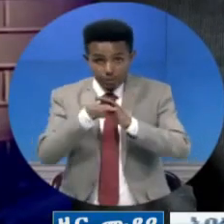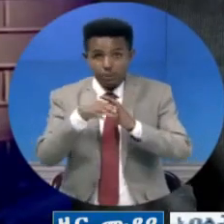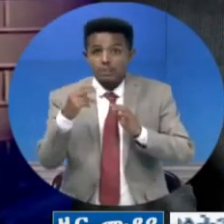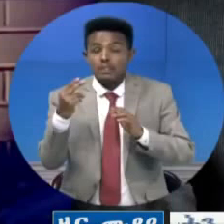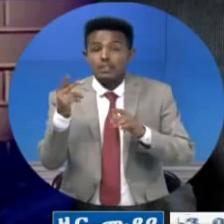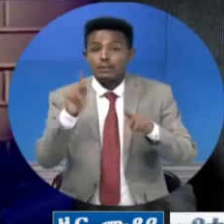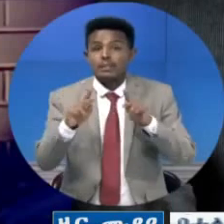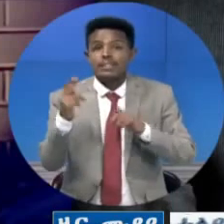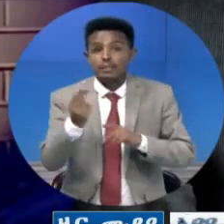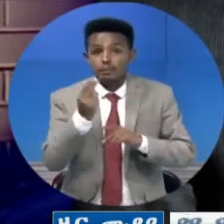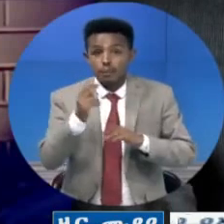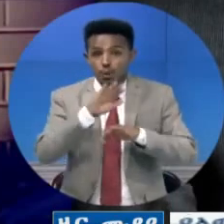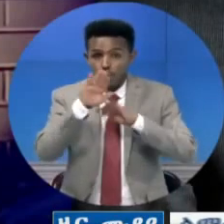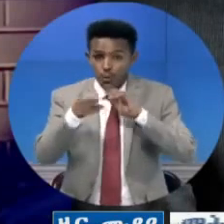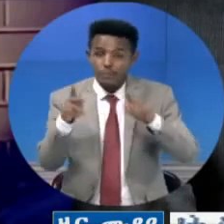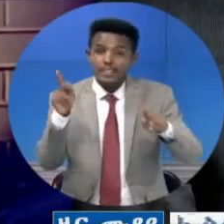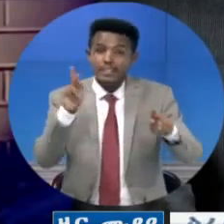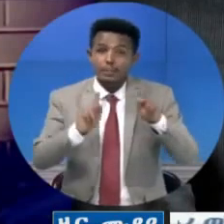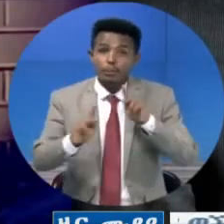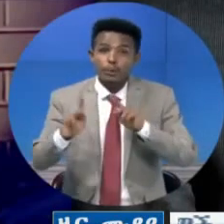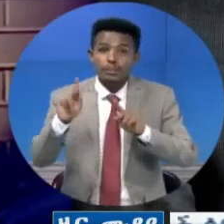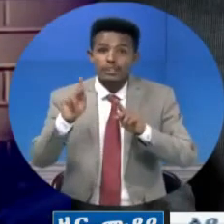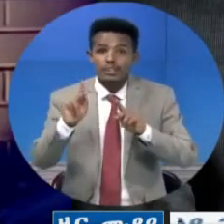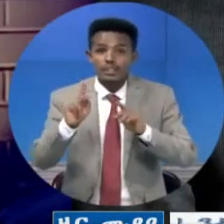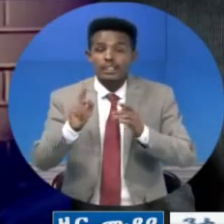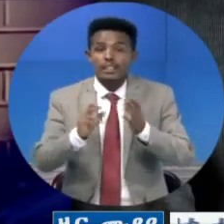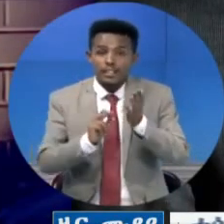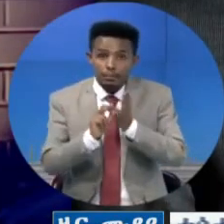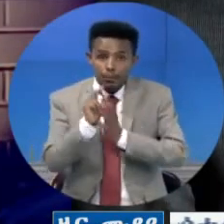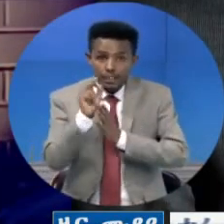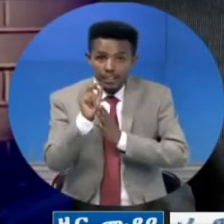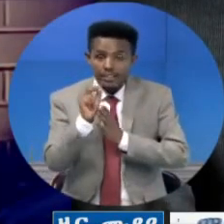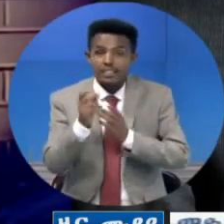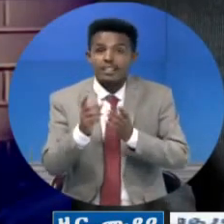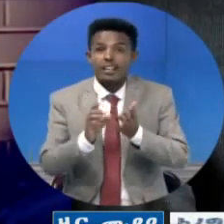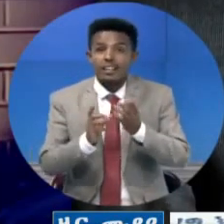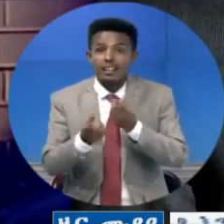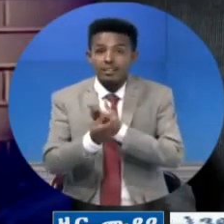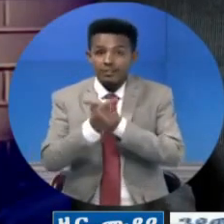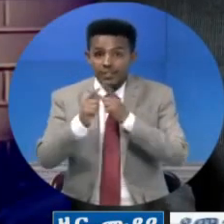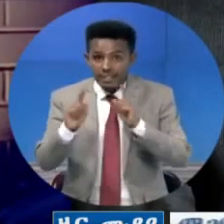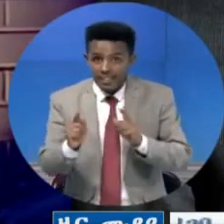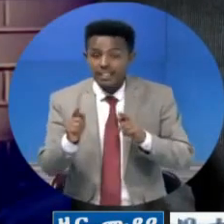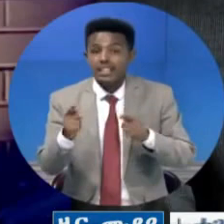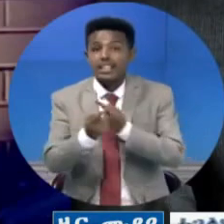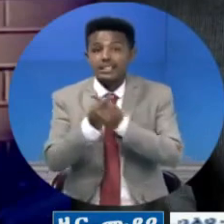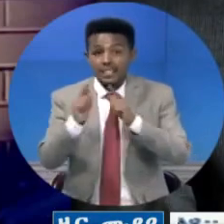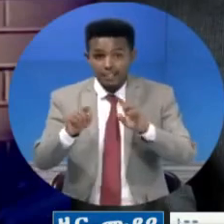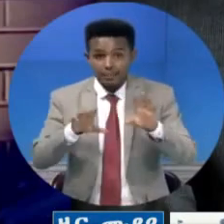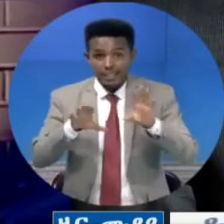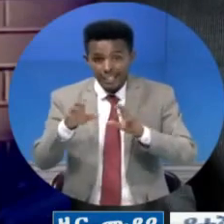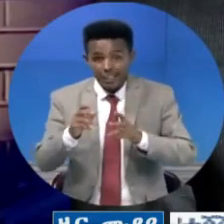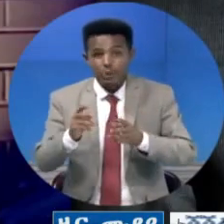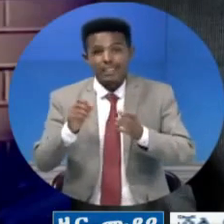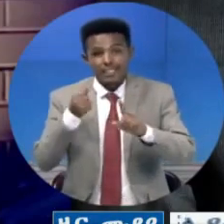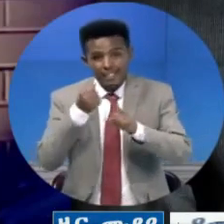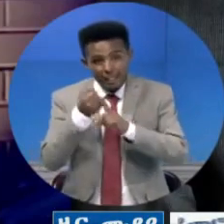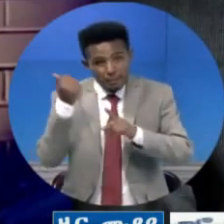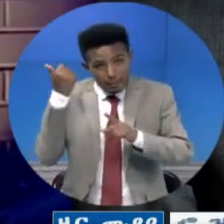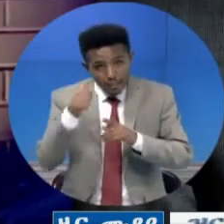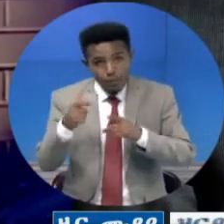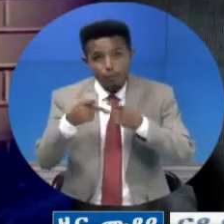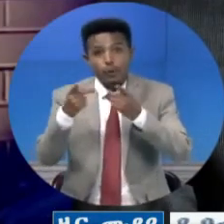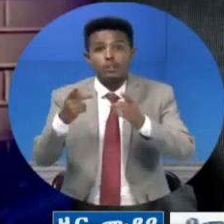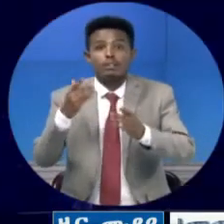አለ። ለሁሉም ህዝቦች ለዲሞክራሲ፣ ለፍትህ፣ ለነጻነት የምናደርገውን ትግል በየትኛውም ቦታ